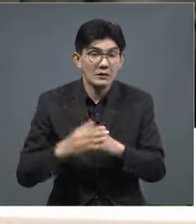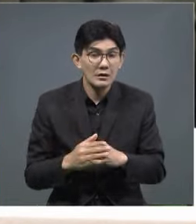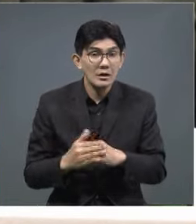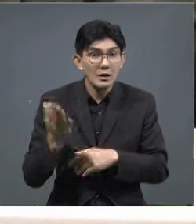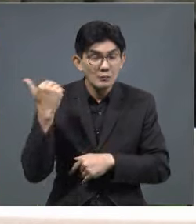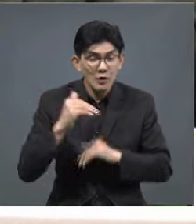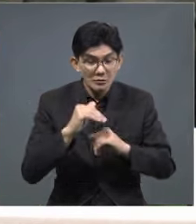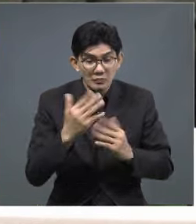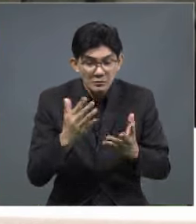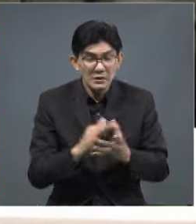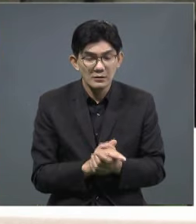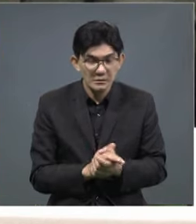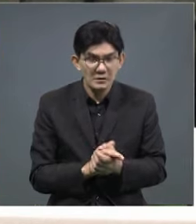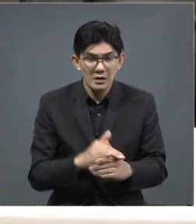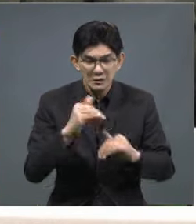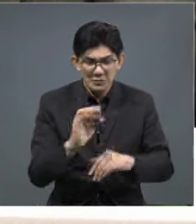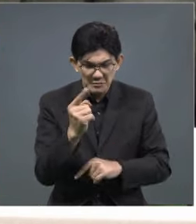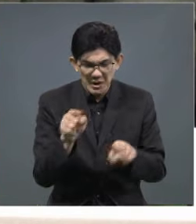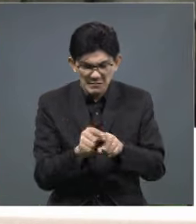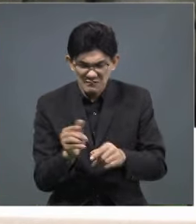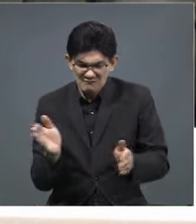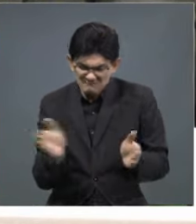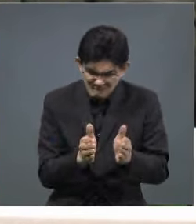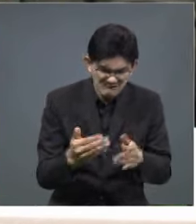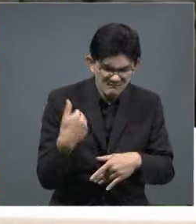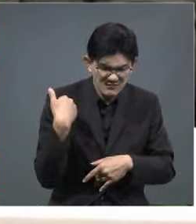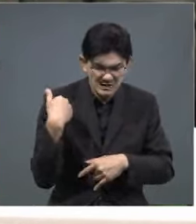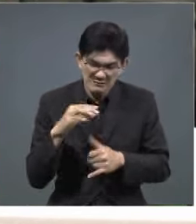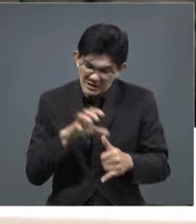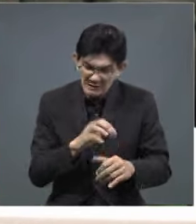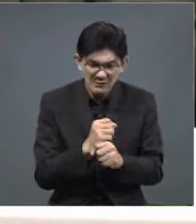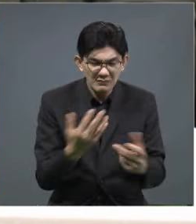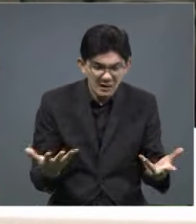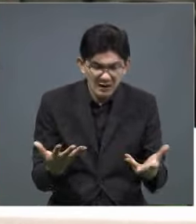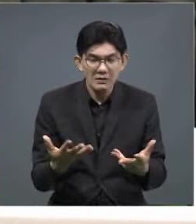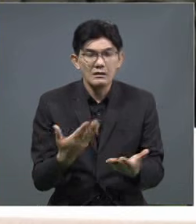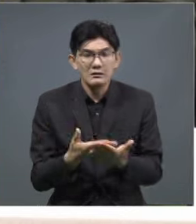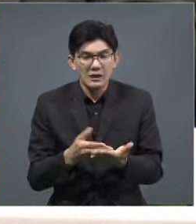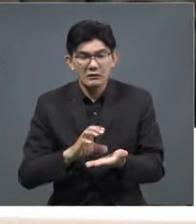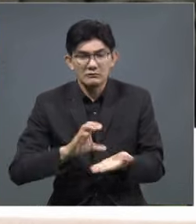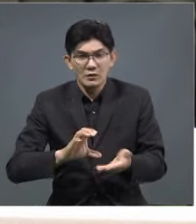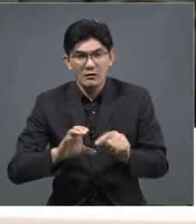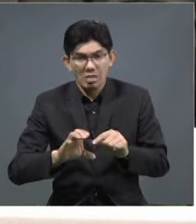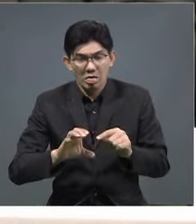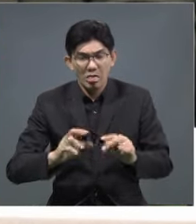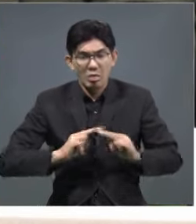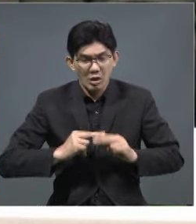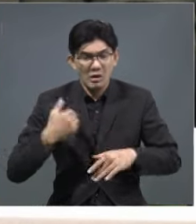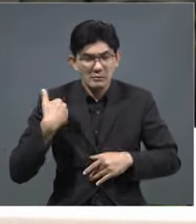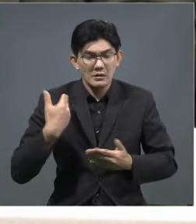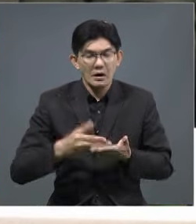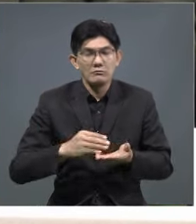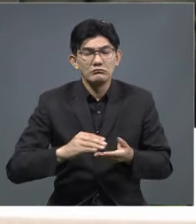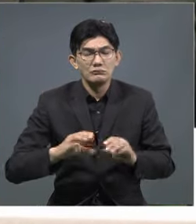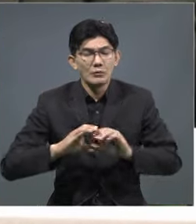ได้กำหนดแค่นี้แค่พอกำหนดใหม่บีบลงพอบีบลงนั่นก็แปลว่าเงินทุนที่มีอยู่ในสหกรณ์ก็ต้องไหลออก